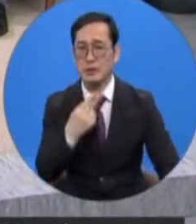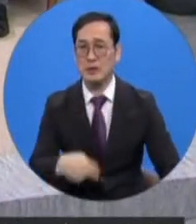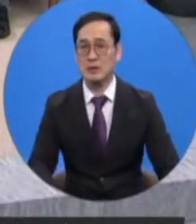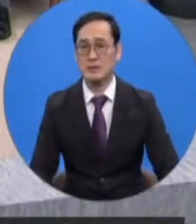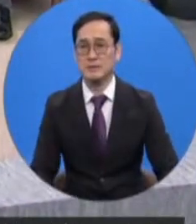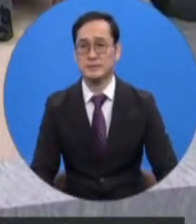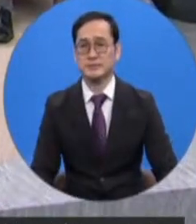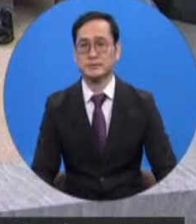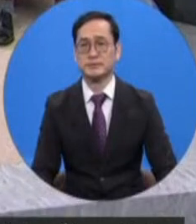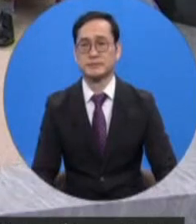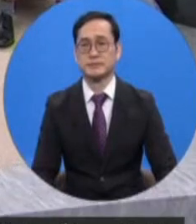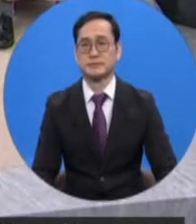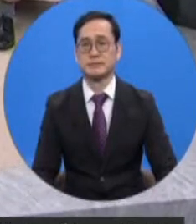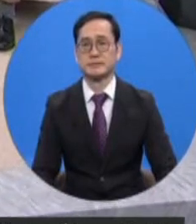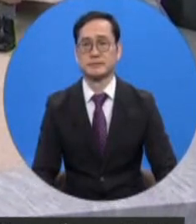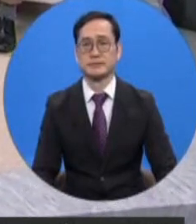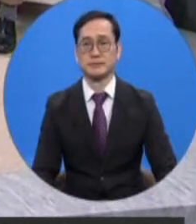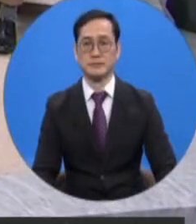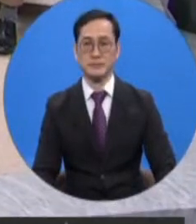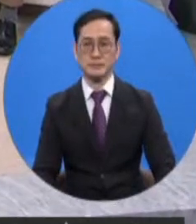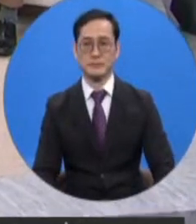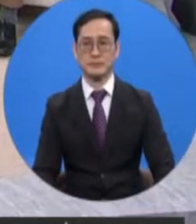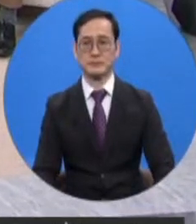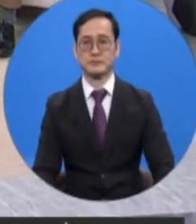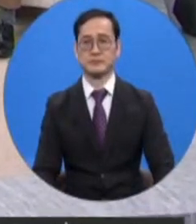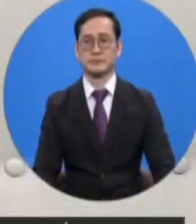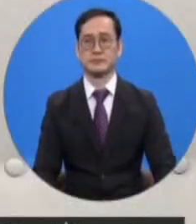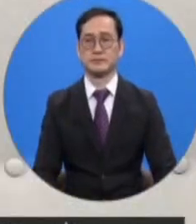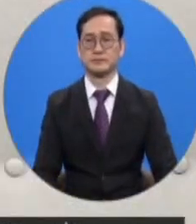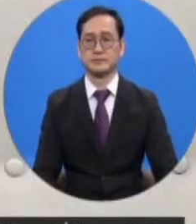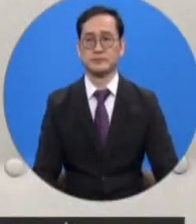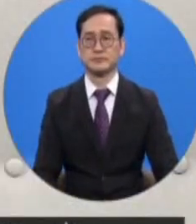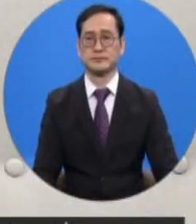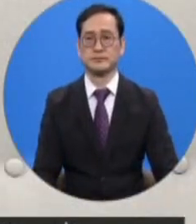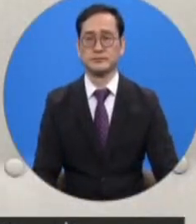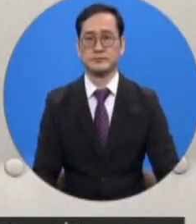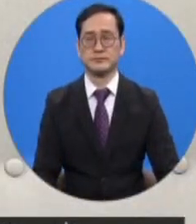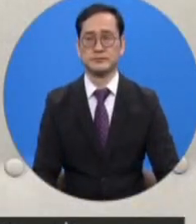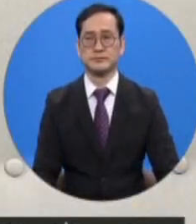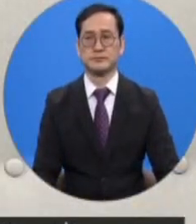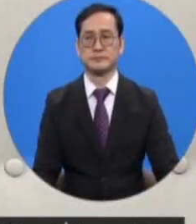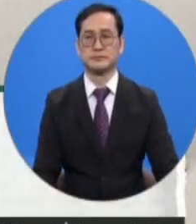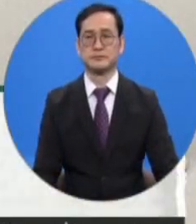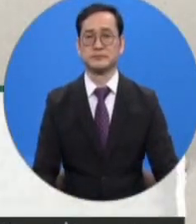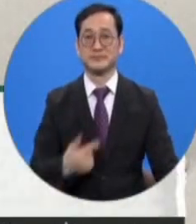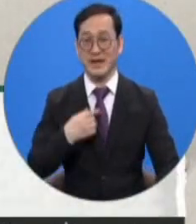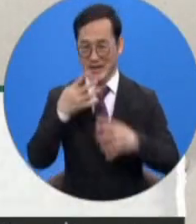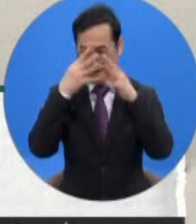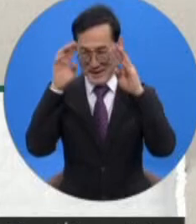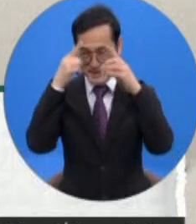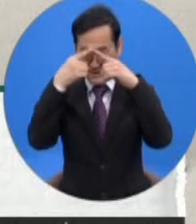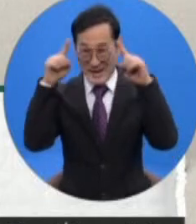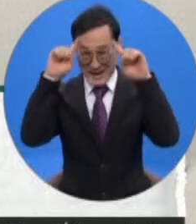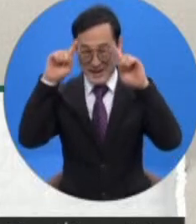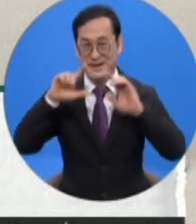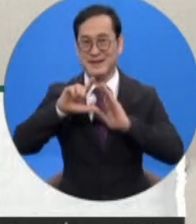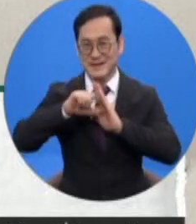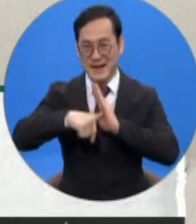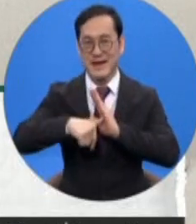높은 검사님이니까 그러면 안 되는 거죠. 제가 저 이야기를 듣고 어떤 생각이 났냐면 제가 대학교 다닐 때 1학년 때 제